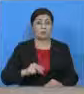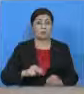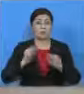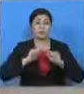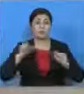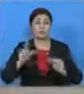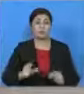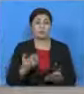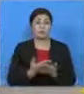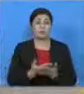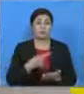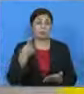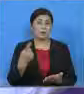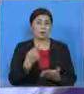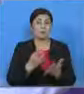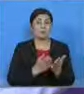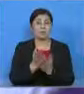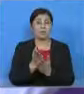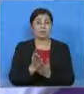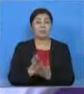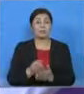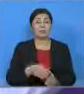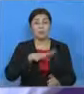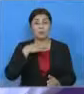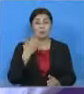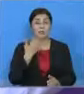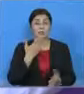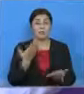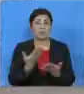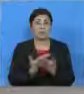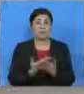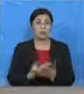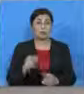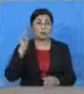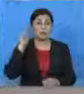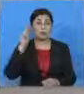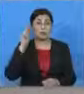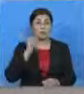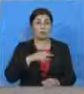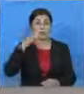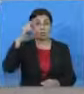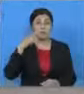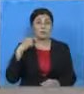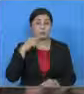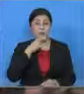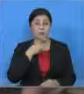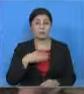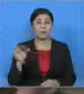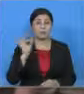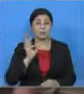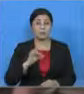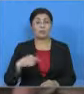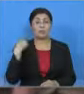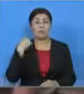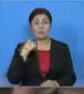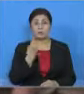Одним из главных приоритетов в обучении является полиязычие, которое внедряется в школе в виде изучения казахского, русского, немецкого и